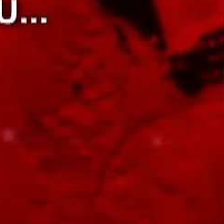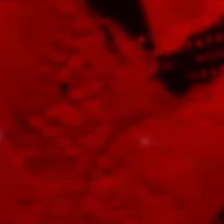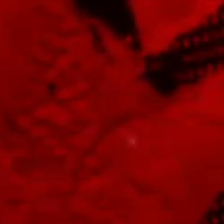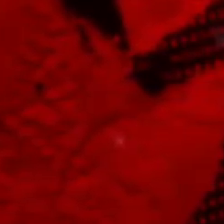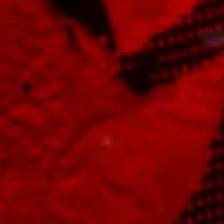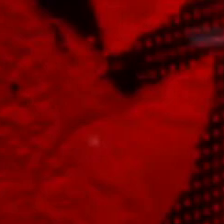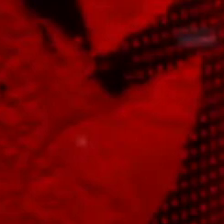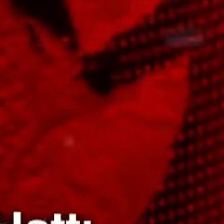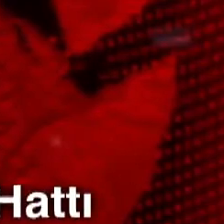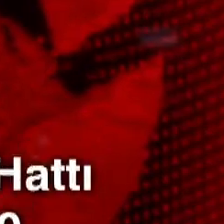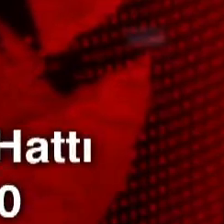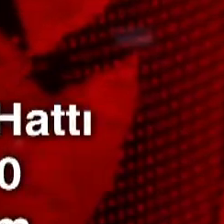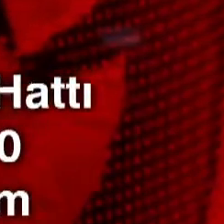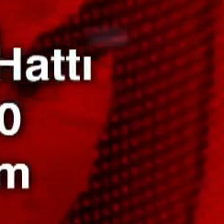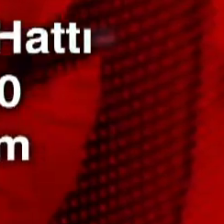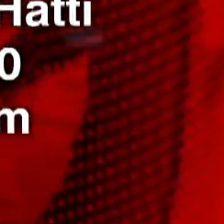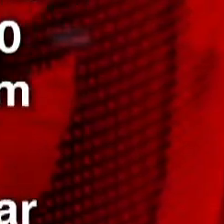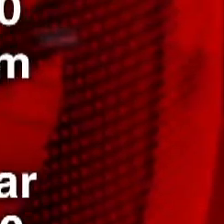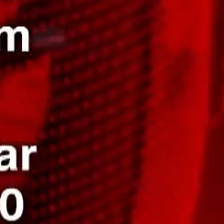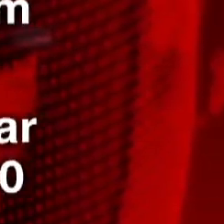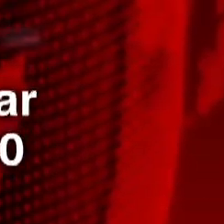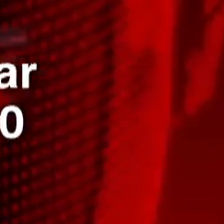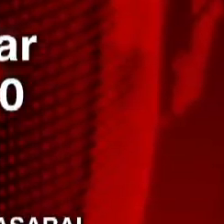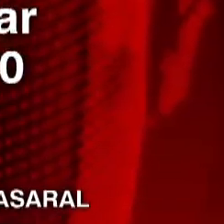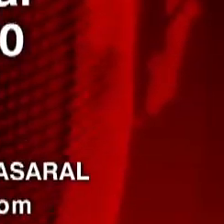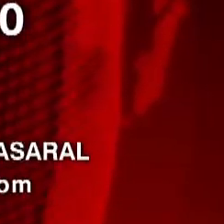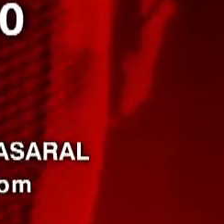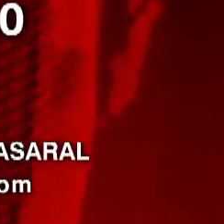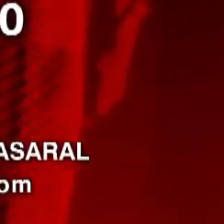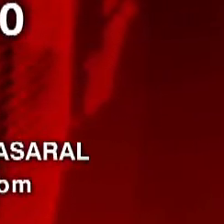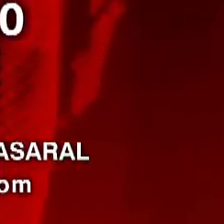Her köşesi cennetin, ezilir yerler için.